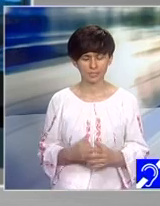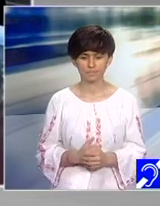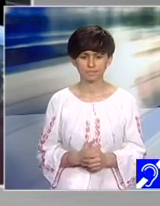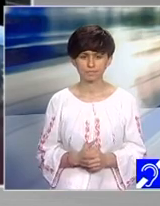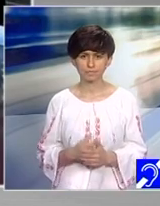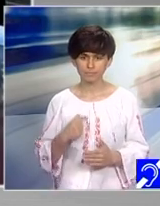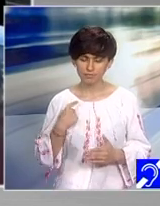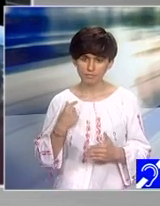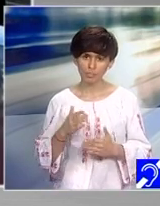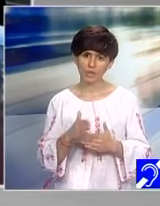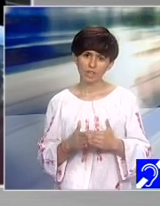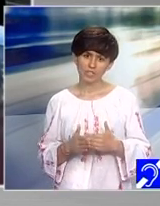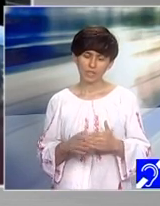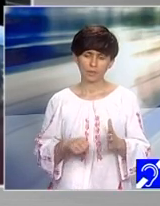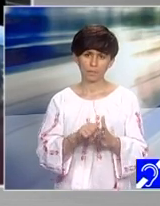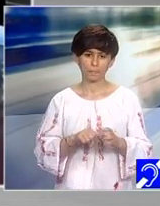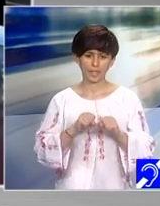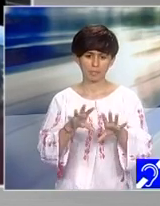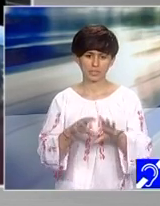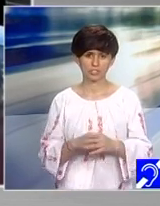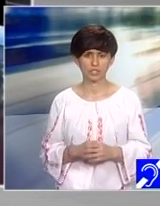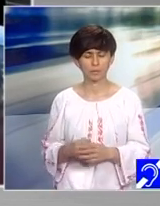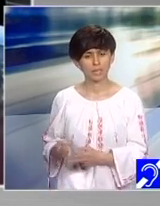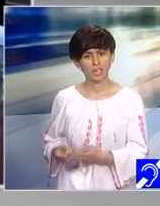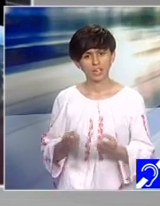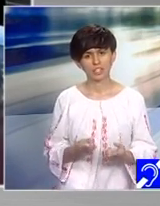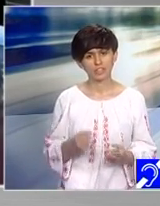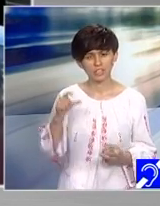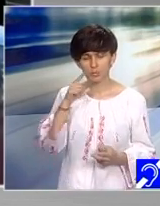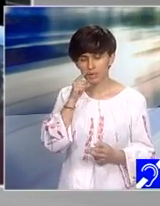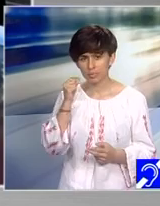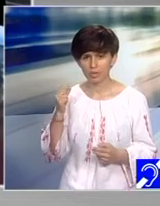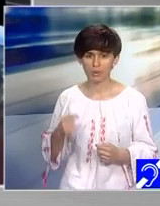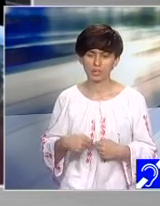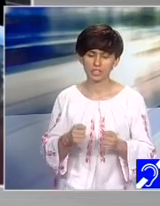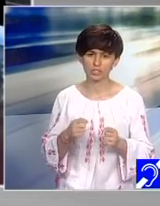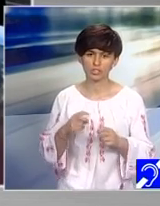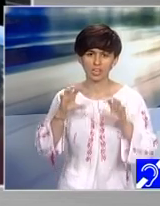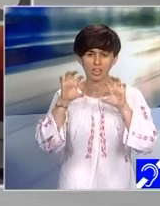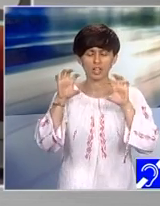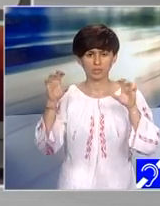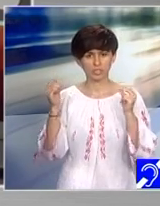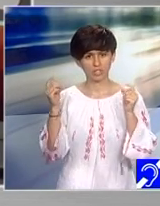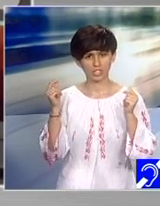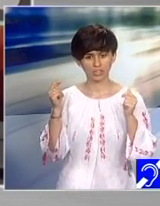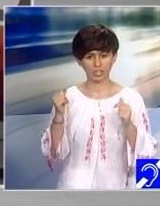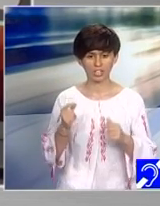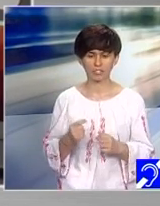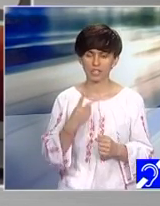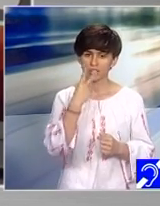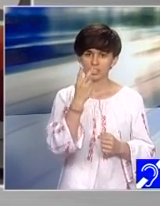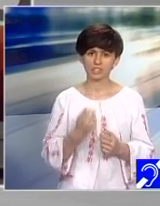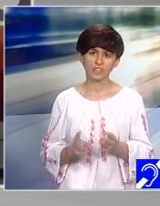emisiunii. Îi invităm pe telespectatori la Muzeul Etnografic, da, să vadă pe viu vineri, cum se lucrează și ce